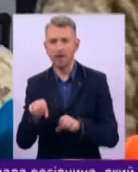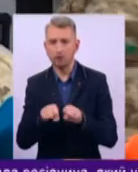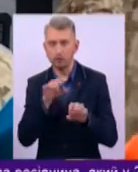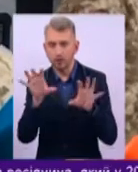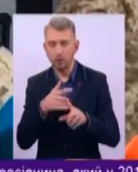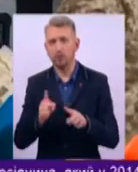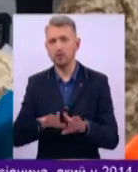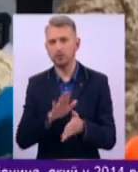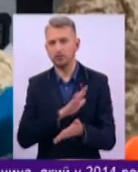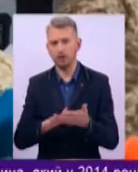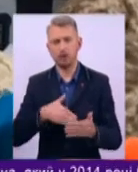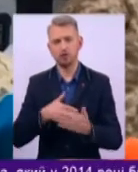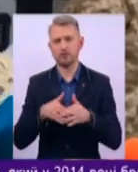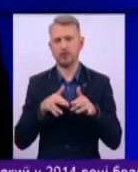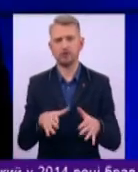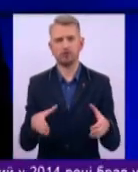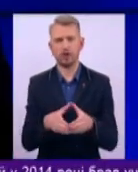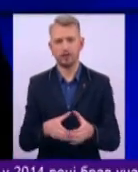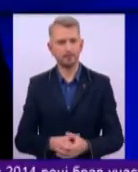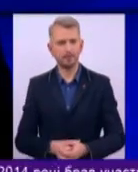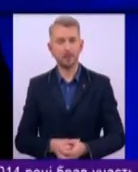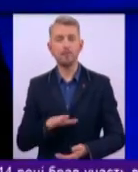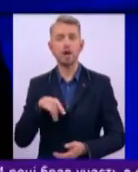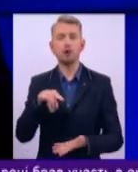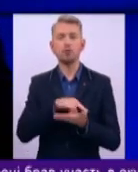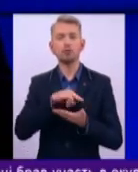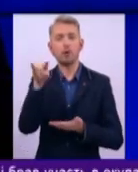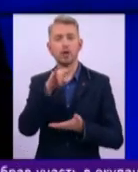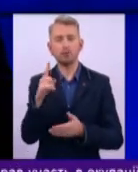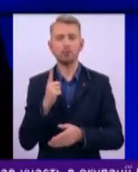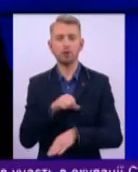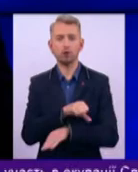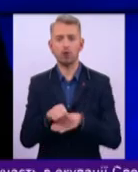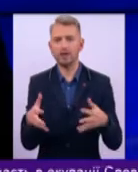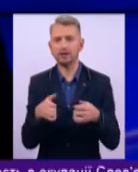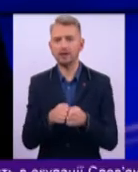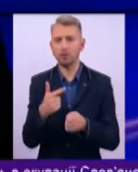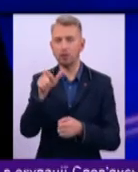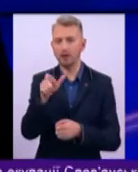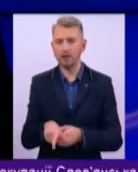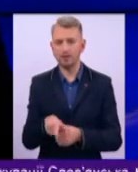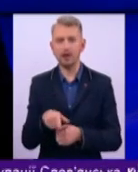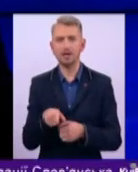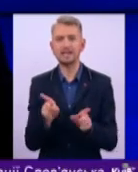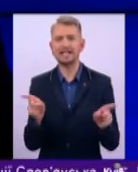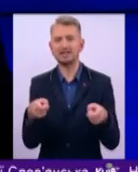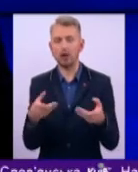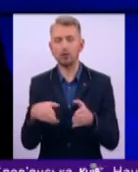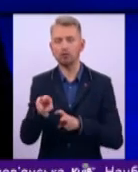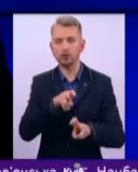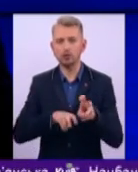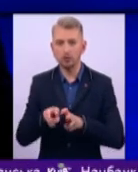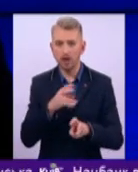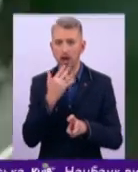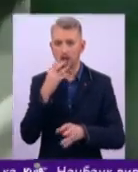всього лише общественне движення. В аеропорту Бориспіль прикордонники затримали громадянина Киргизстану, якого розшукував Інтерпол